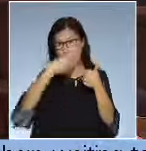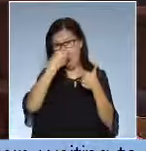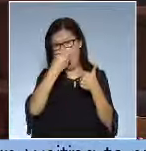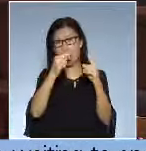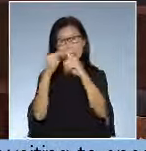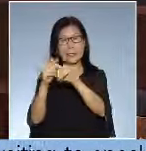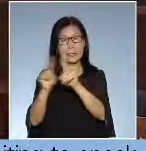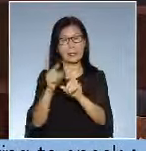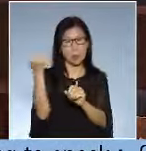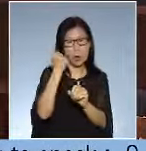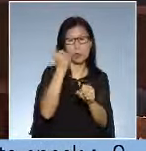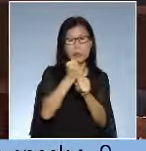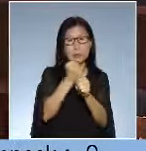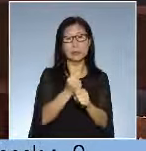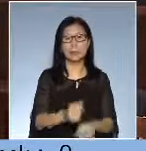實事呢？